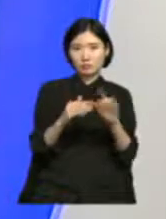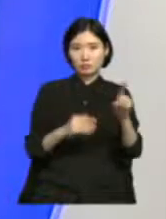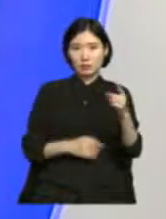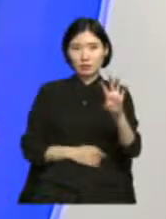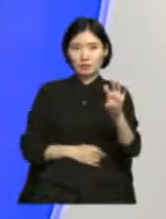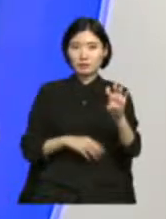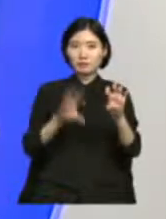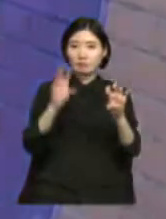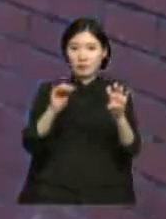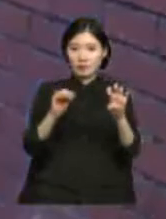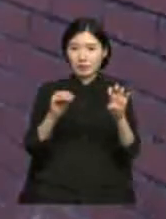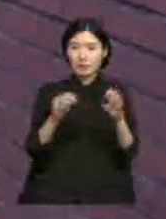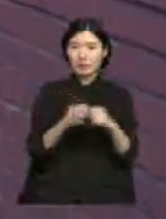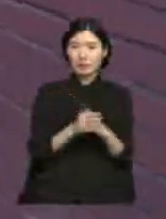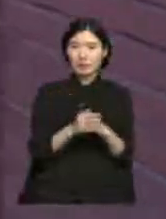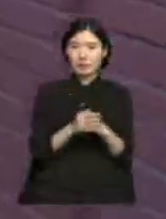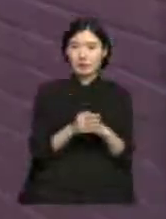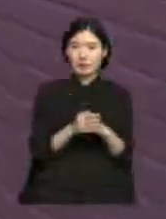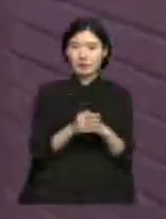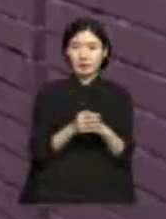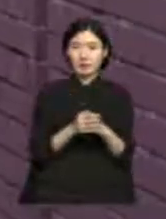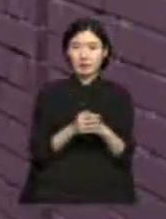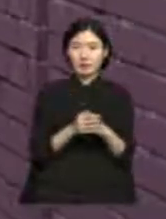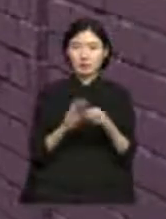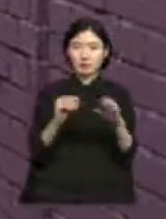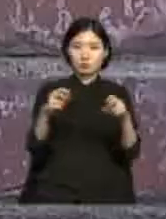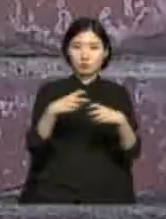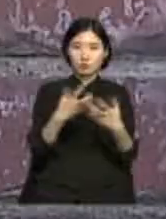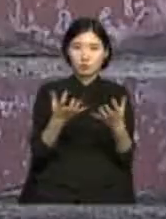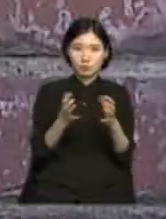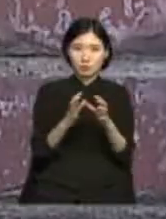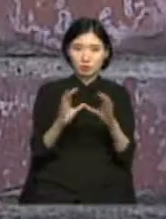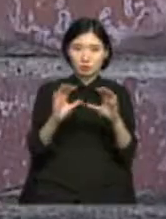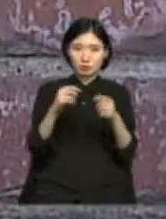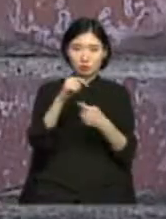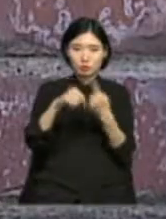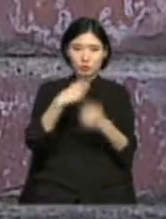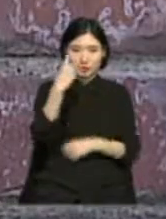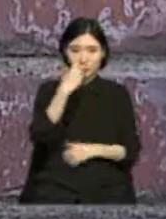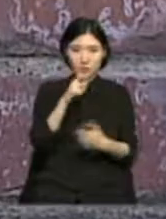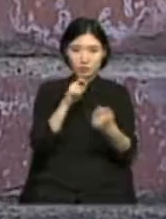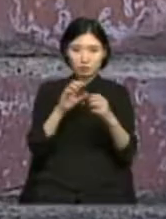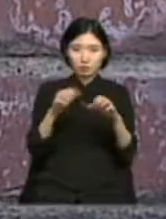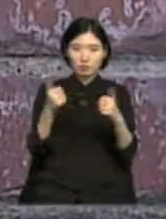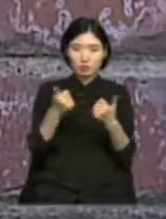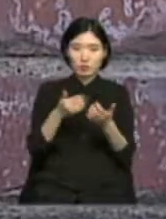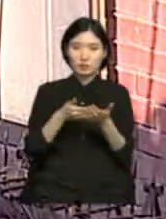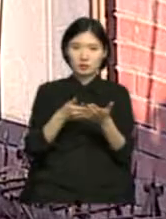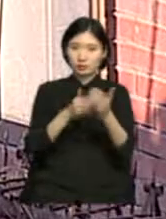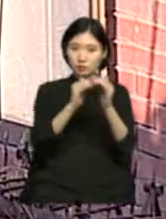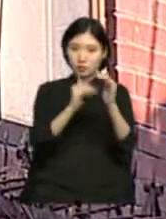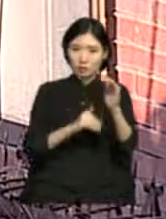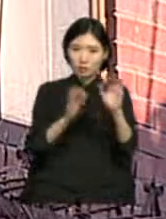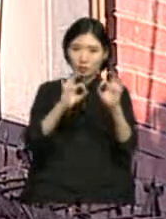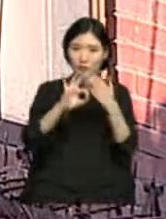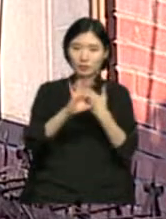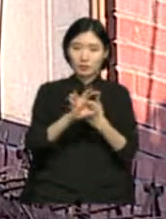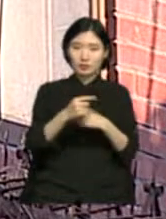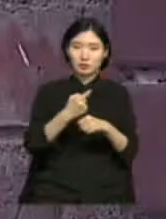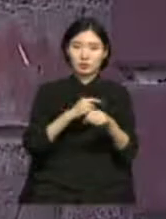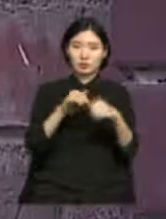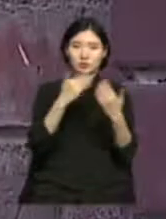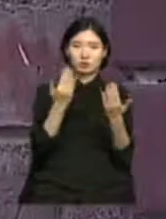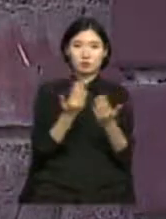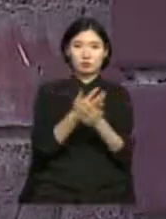것으로 나타났습니다. 25일 국토교통부가 국정감사를 앞두고 국회에 제출한 자료에 따르면 지난해